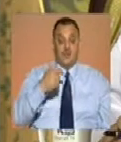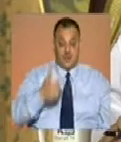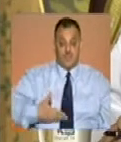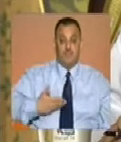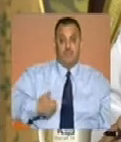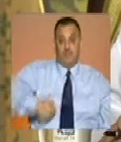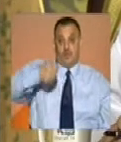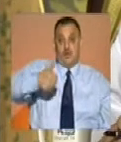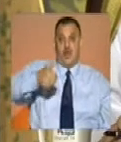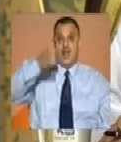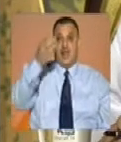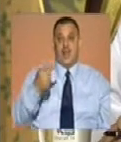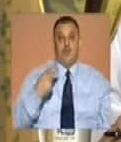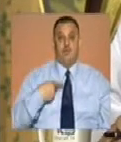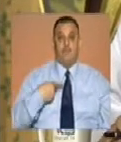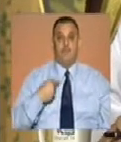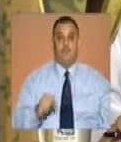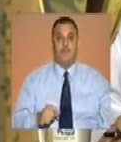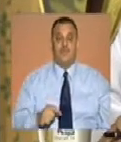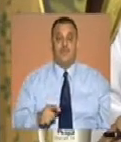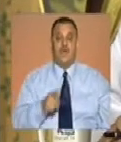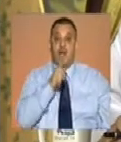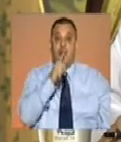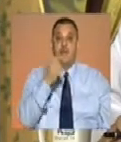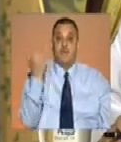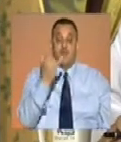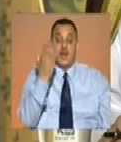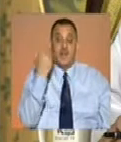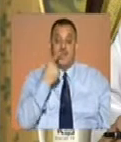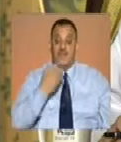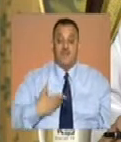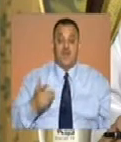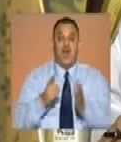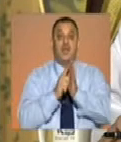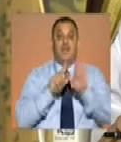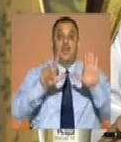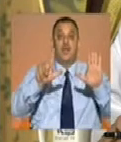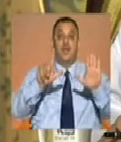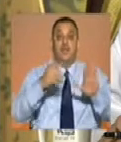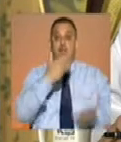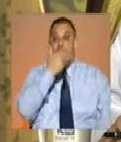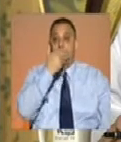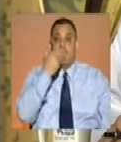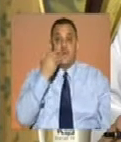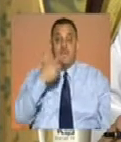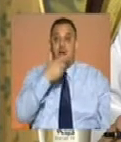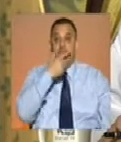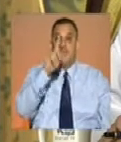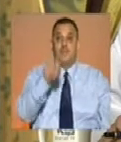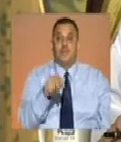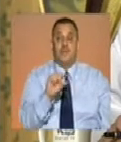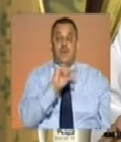لابد عليك من قضاء هذا اليوم. كذلك تقول بأن لما كان عمرها 17 سنة صامت أيام البيض، أعتقد كانت